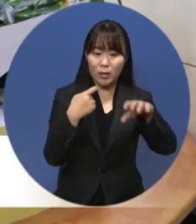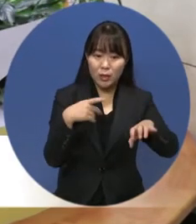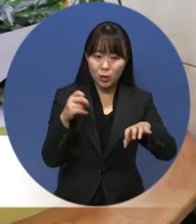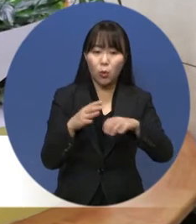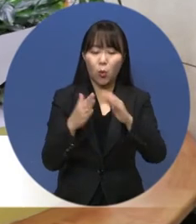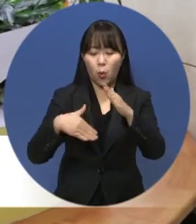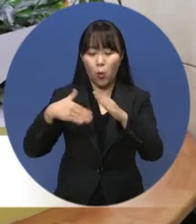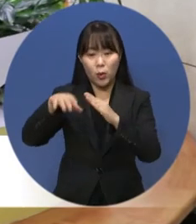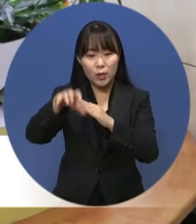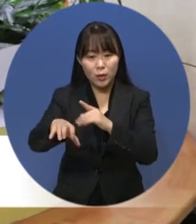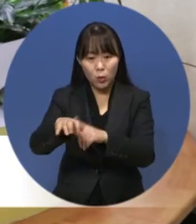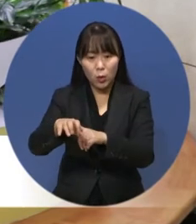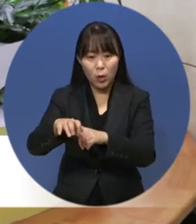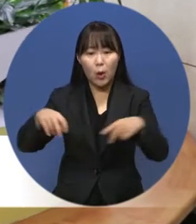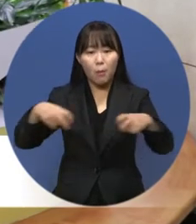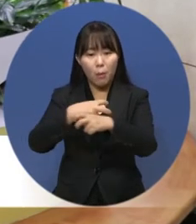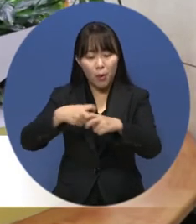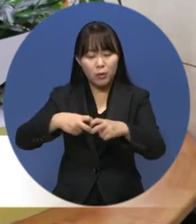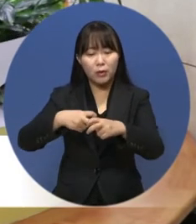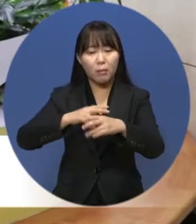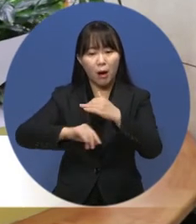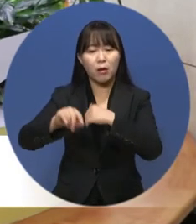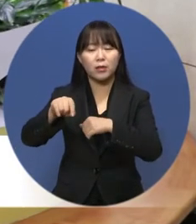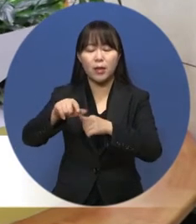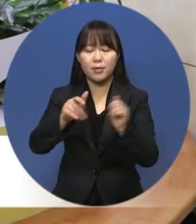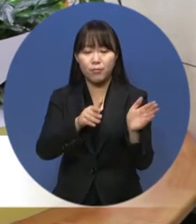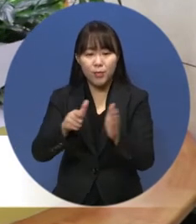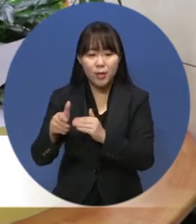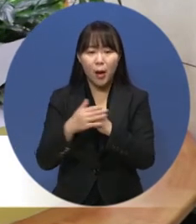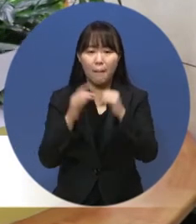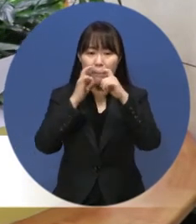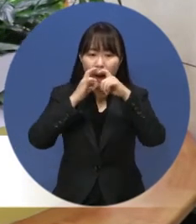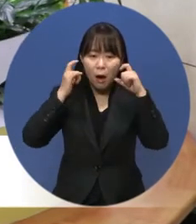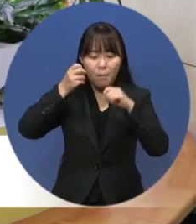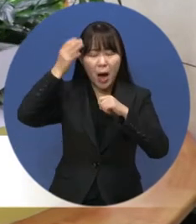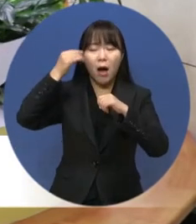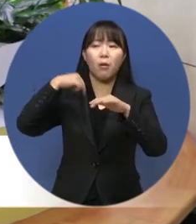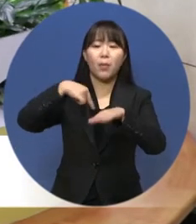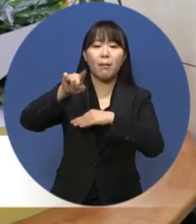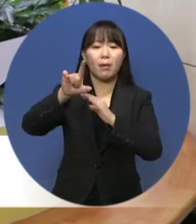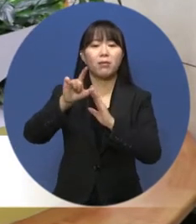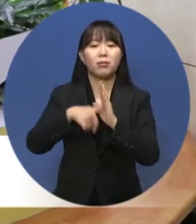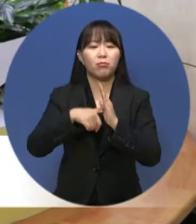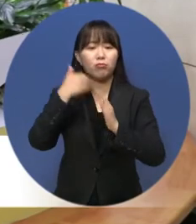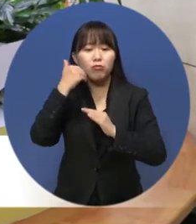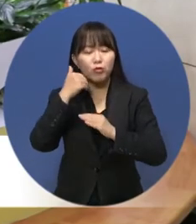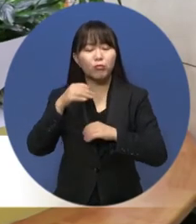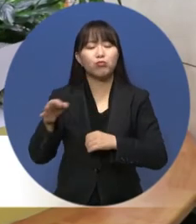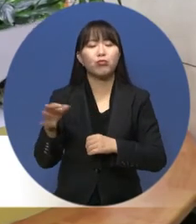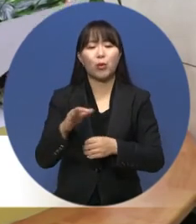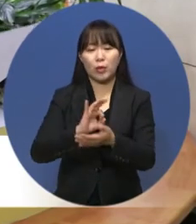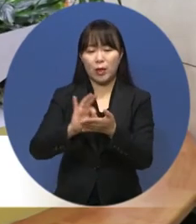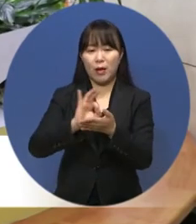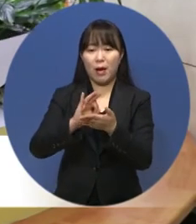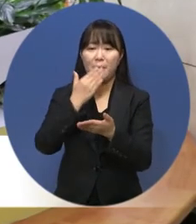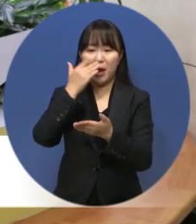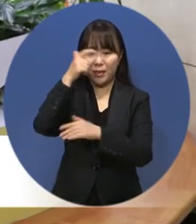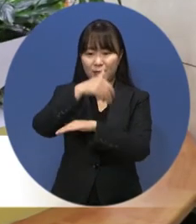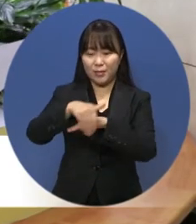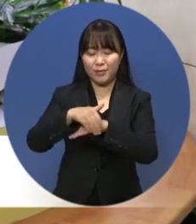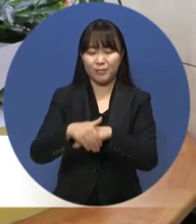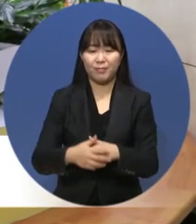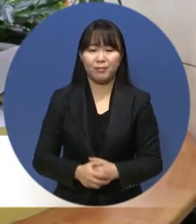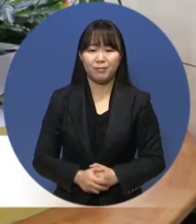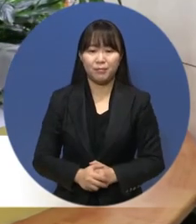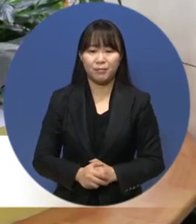관광지, 공공장소, 대중교통시설 등에 비치해서 마스크를 입고 외출했을 때 누구든지 무료로 사용할 수 있도록